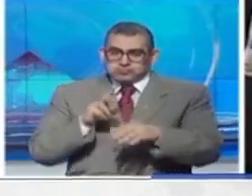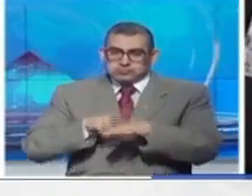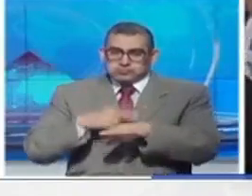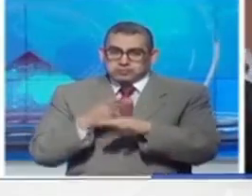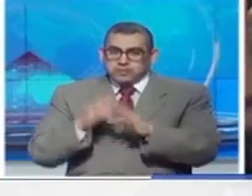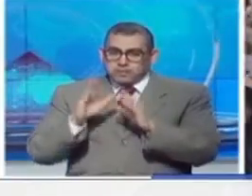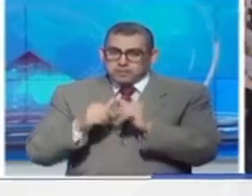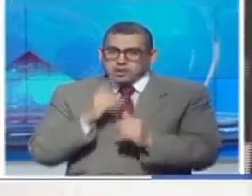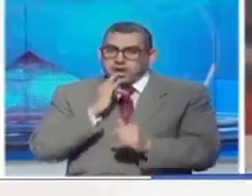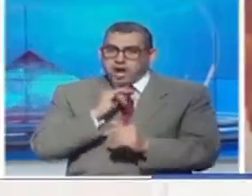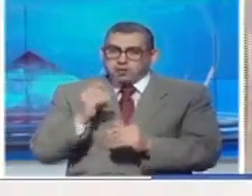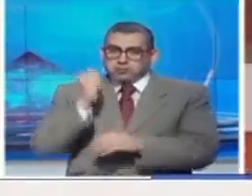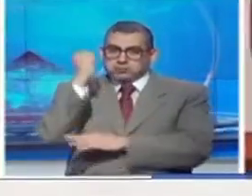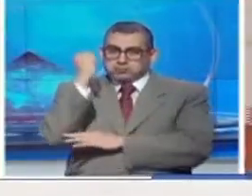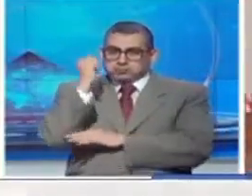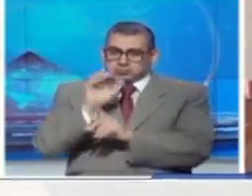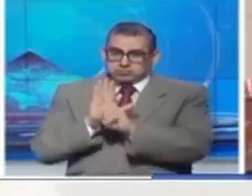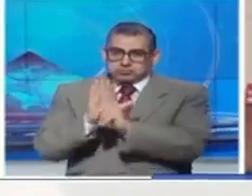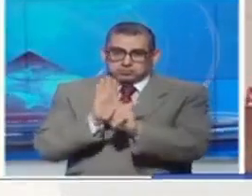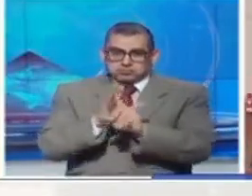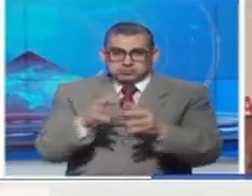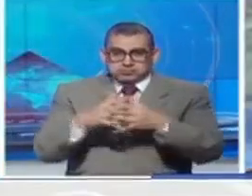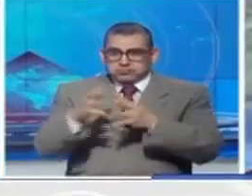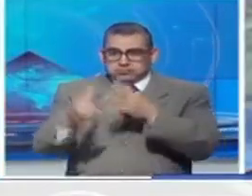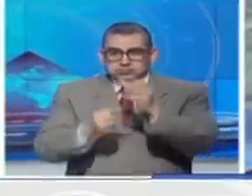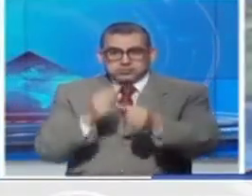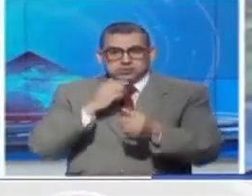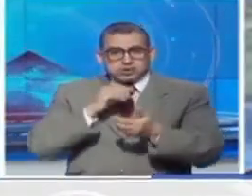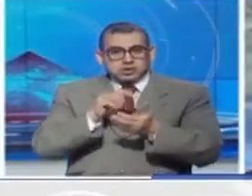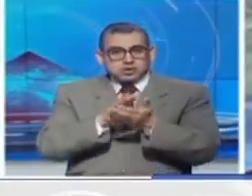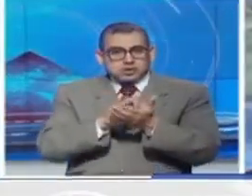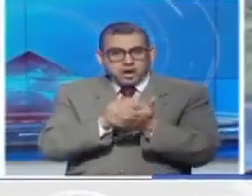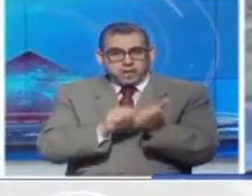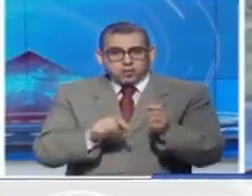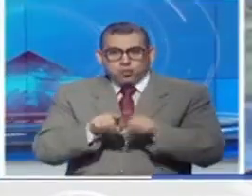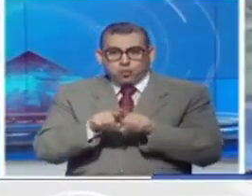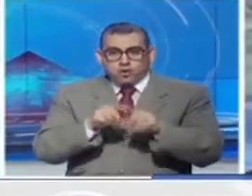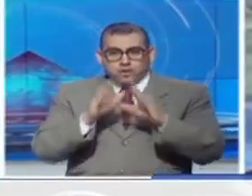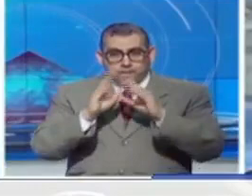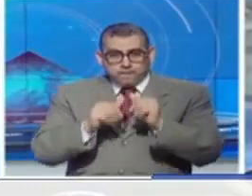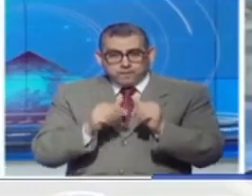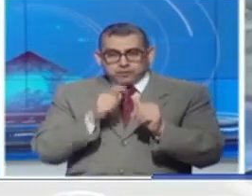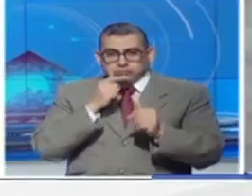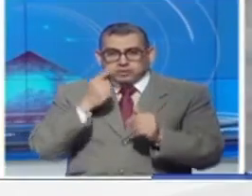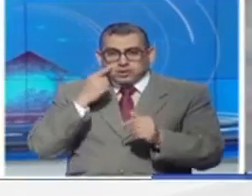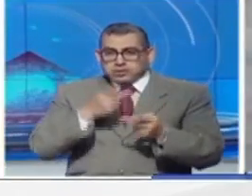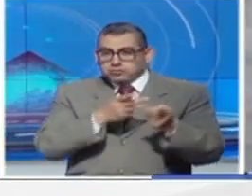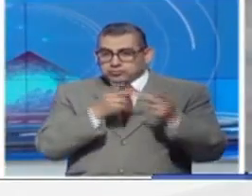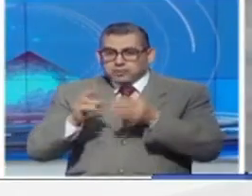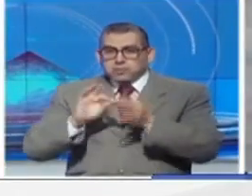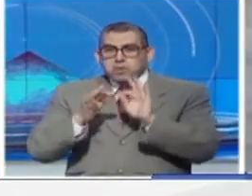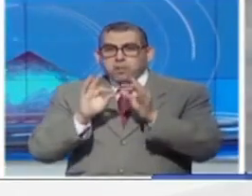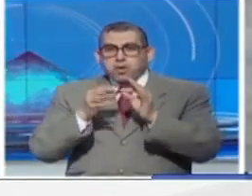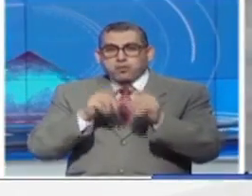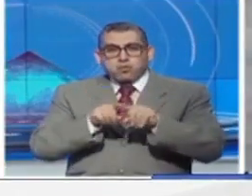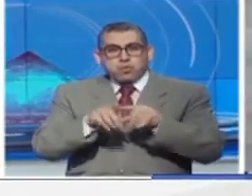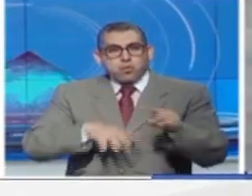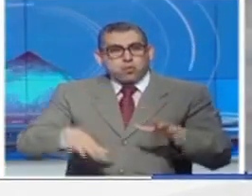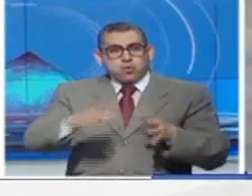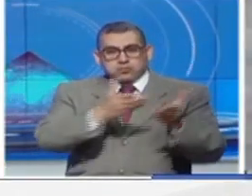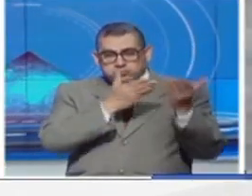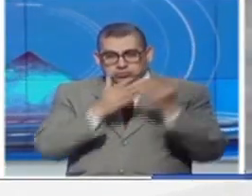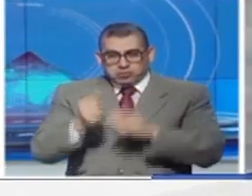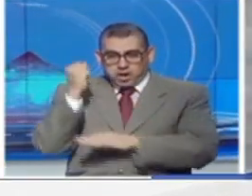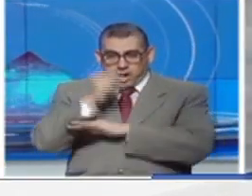دور مصر المحوري لنجدة الصديق والشقيق، فمصر وإن استضافت الملايين من الأشقاء